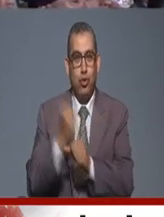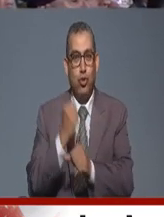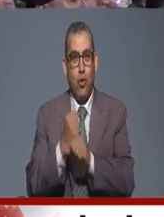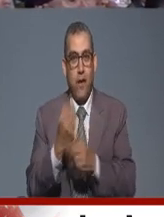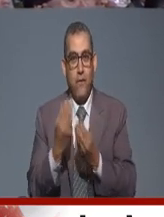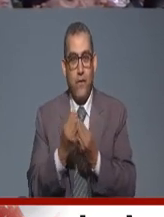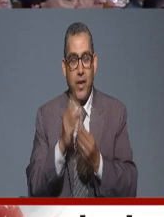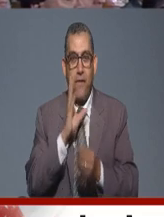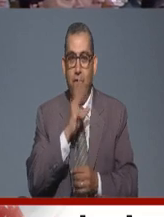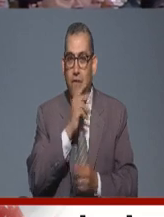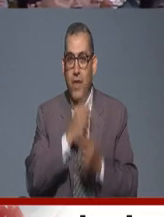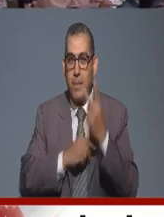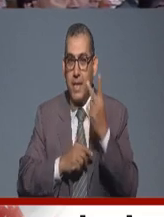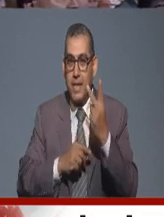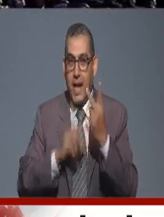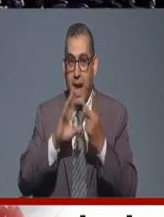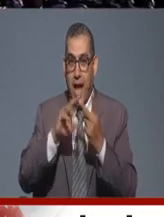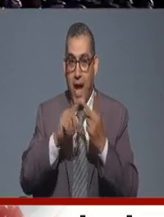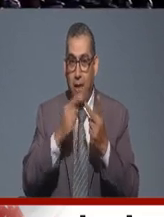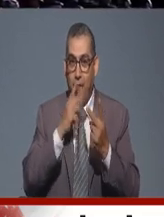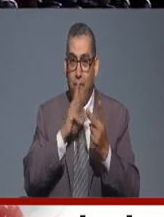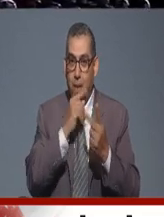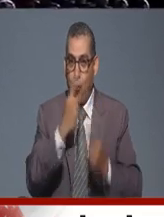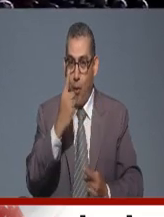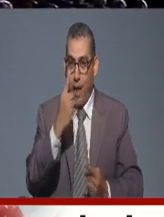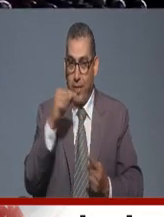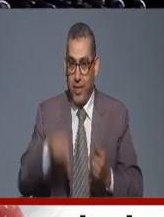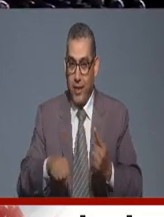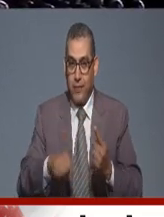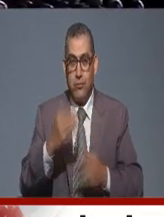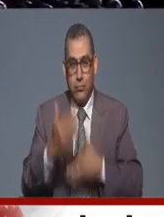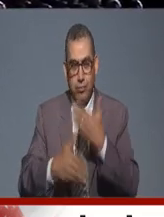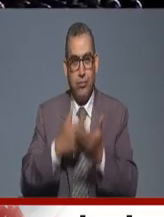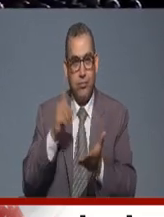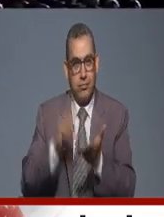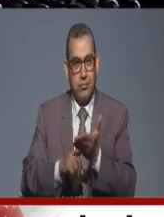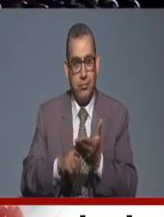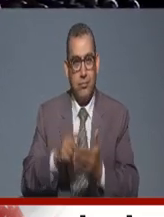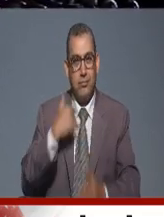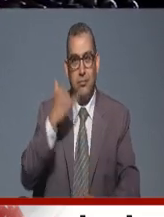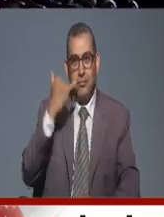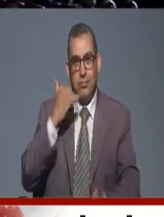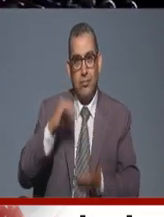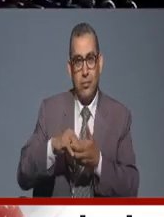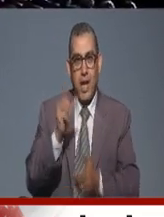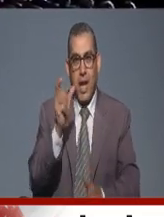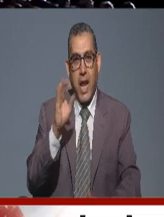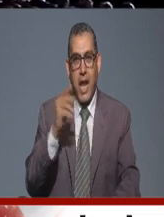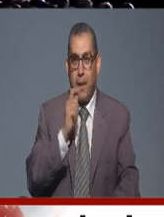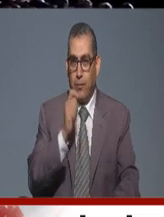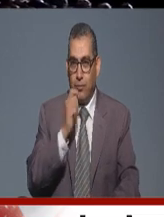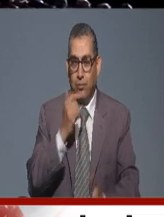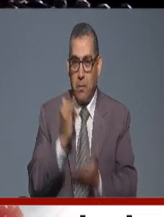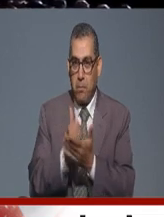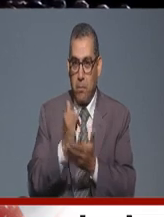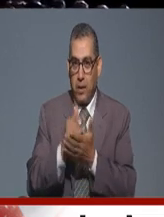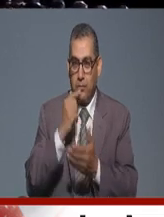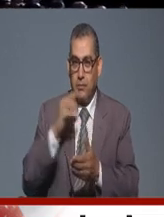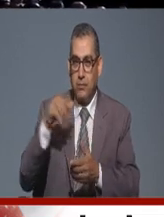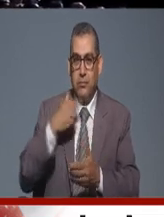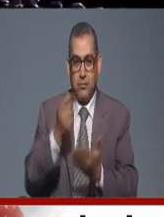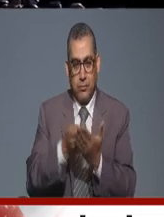فيلمين الاول كان فيلم واحد وبالفعل كلمني الاستاذ رمسيس نجيب المنتج وقال لي هنتقابل